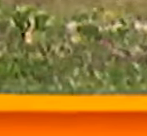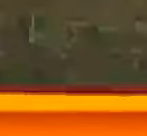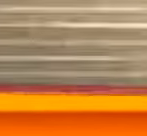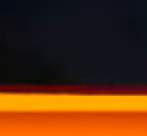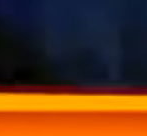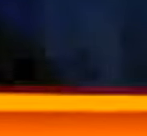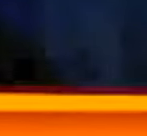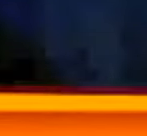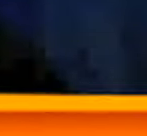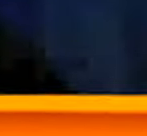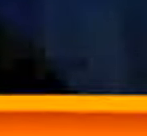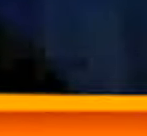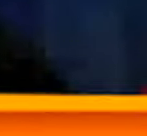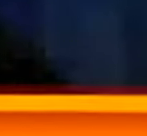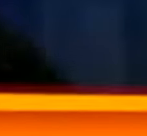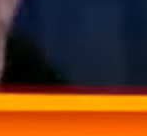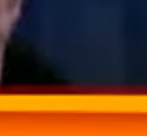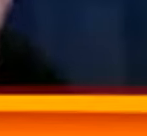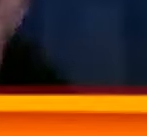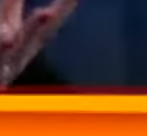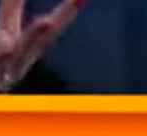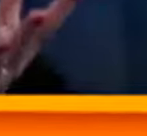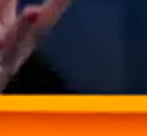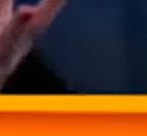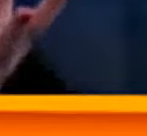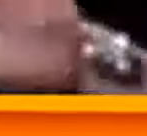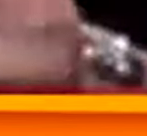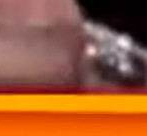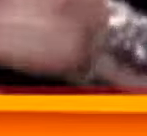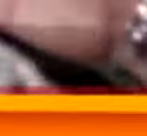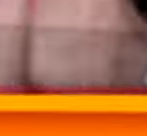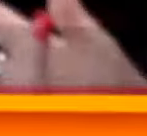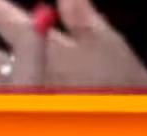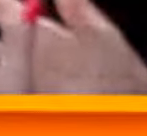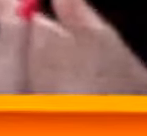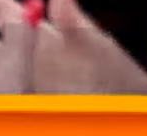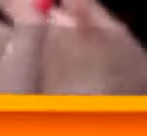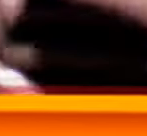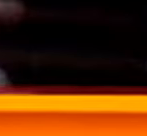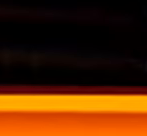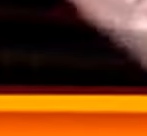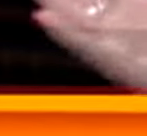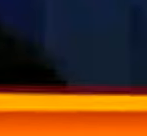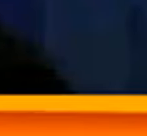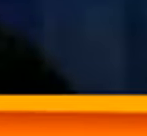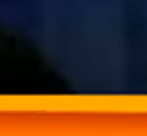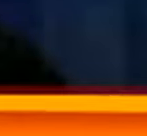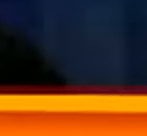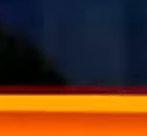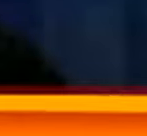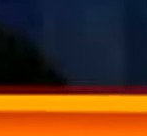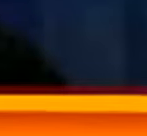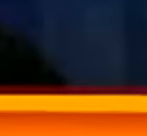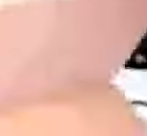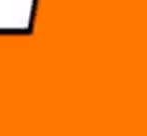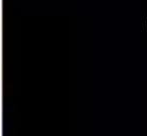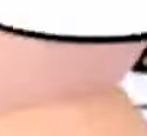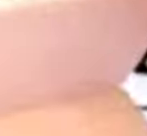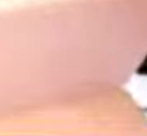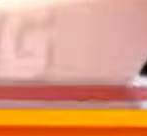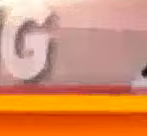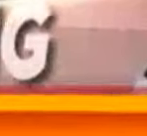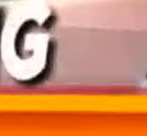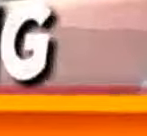ambassador. So we can't control Chinese behavior, but what we can do is work together.